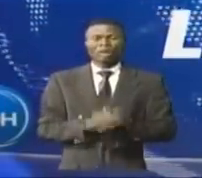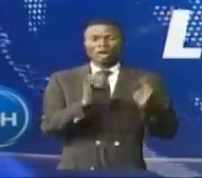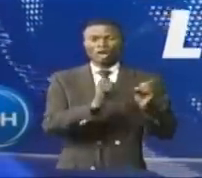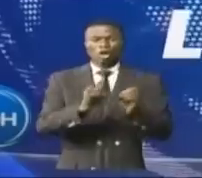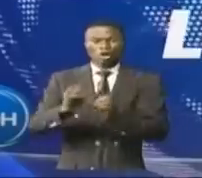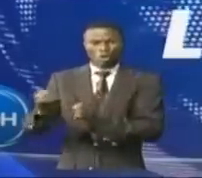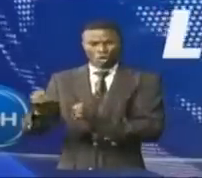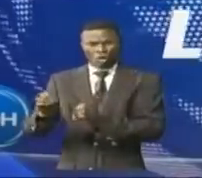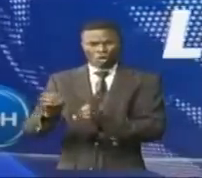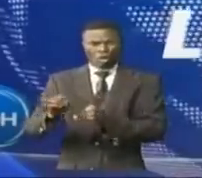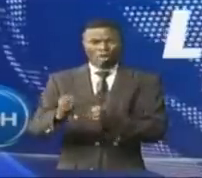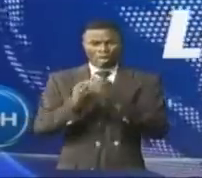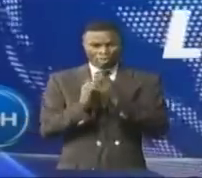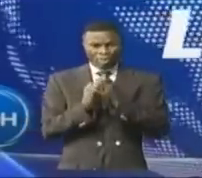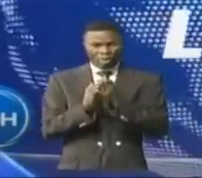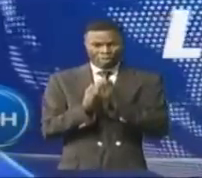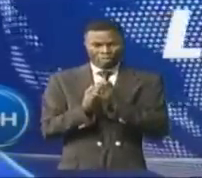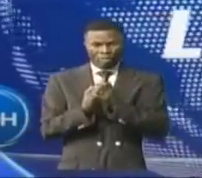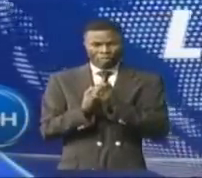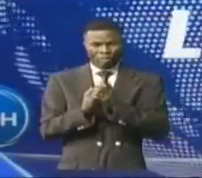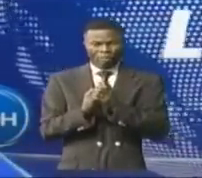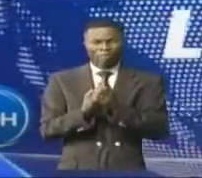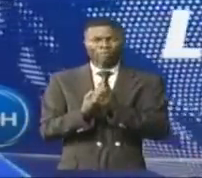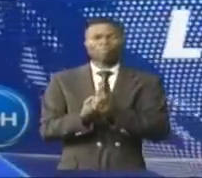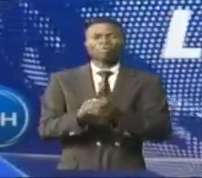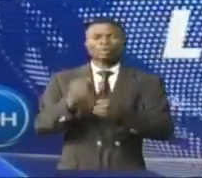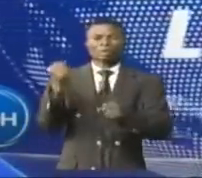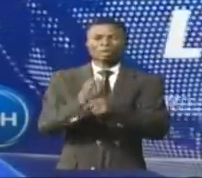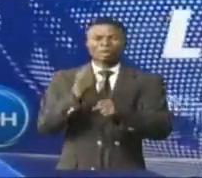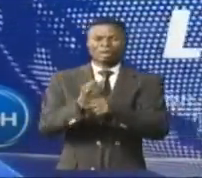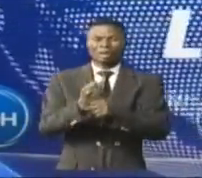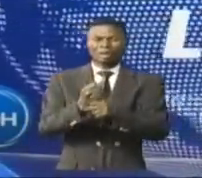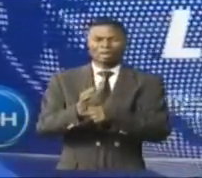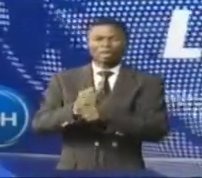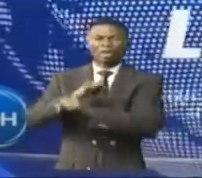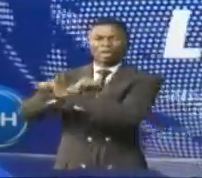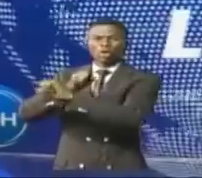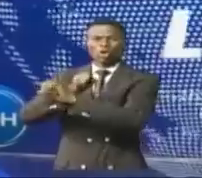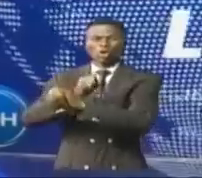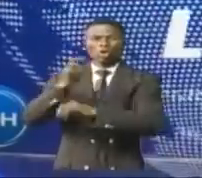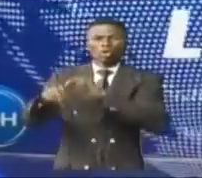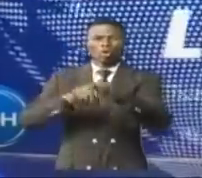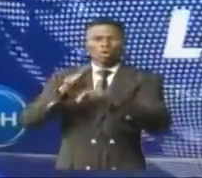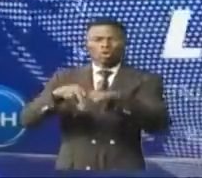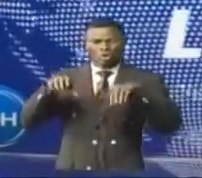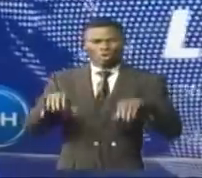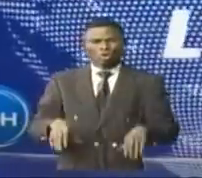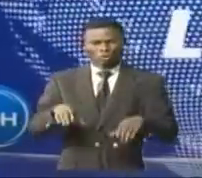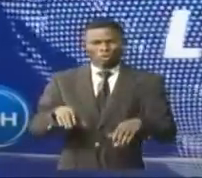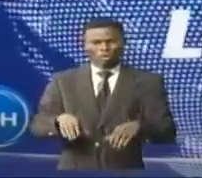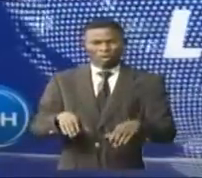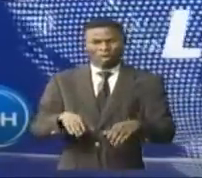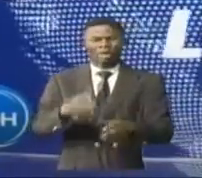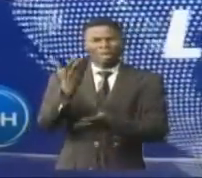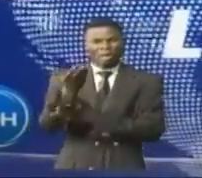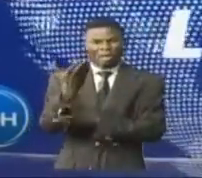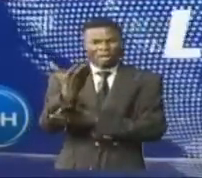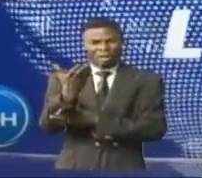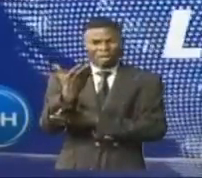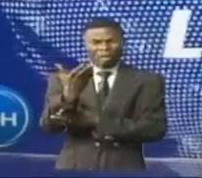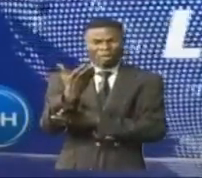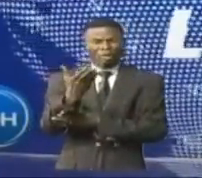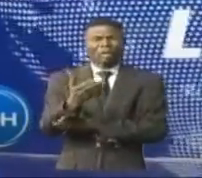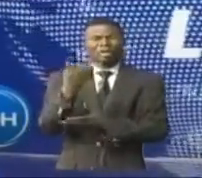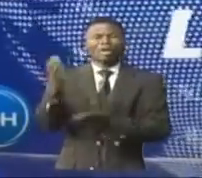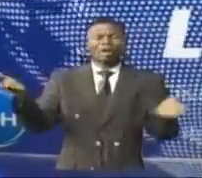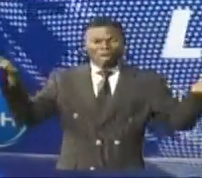organisée incessamment par le monde du travail intersyndicale nationale du Congo. Donc, convie à rehausser de